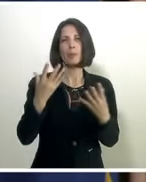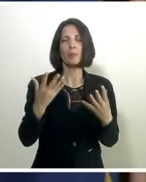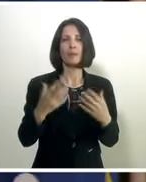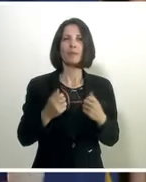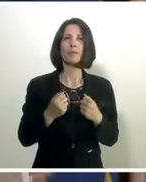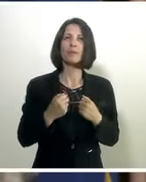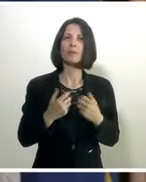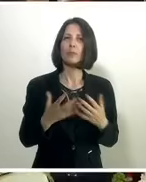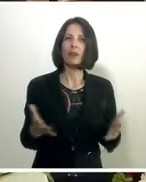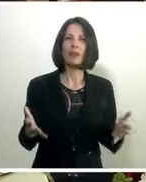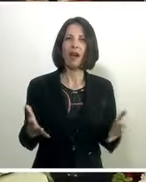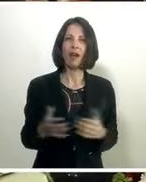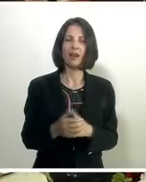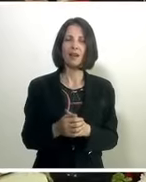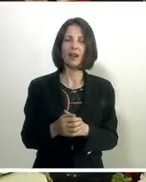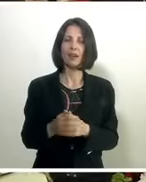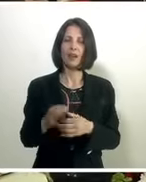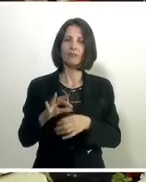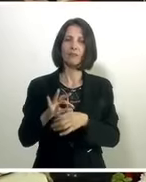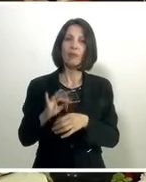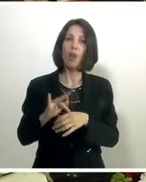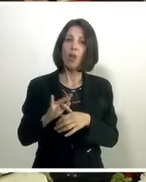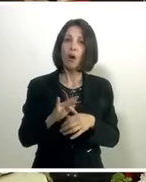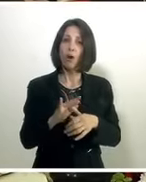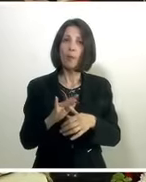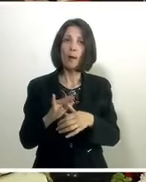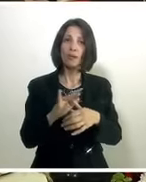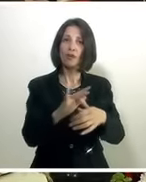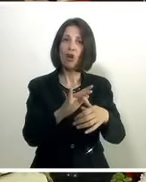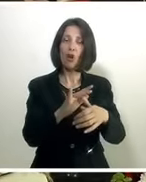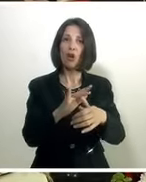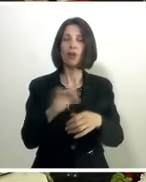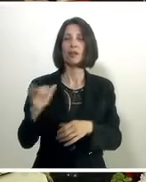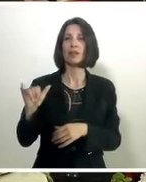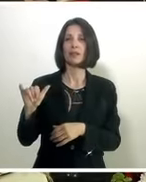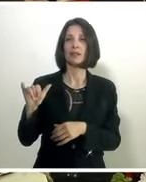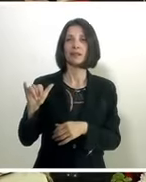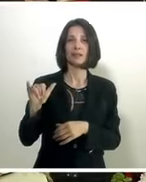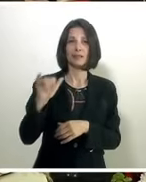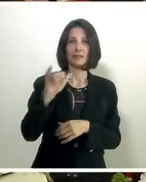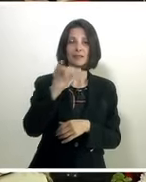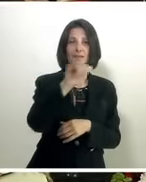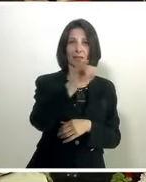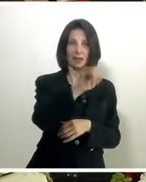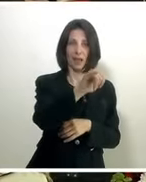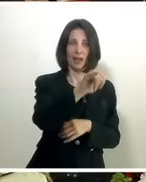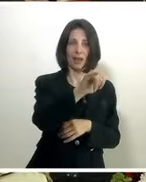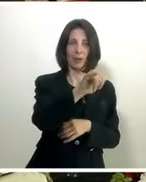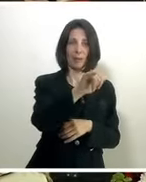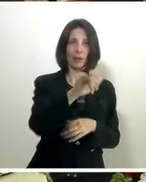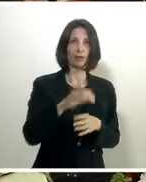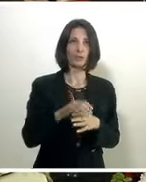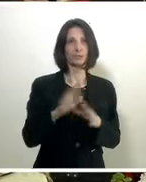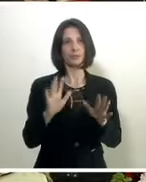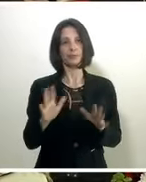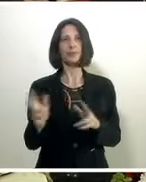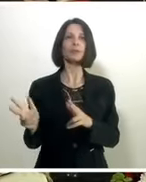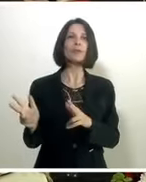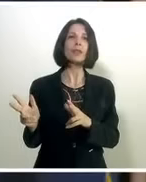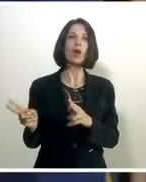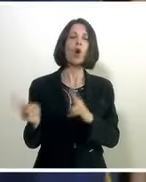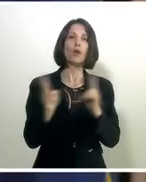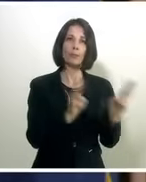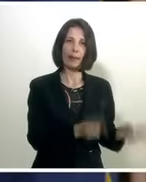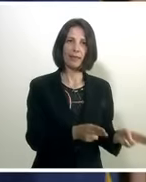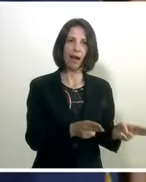lo accompagnò quando dall'aeroporto di quando dal dall'ospedale di Padova